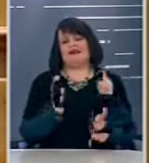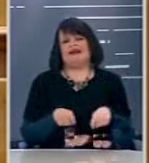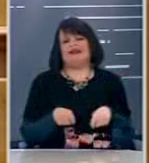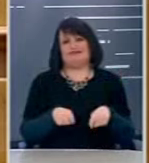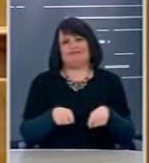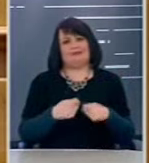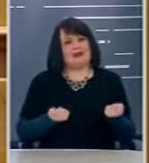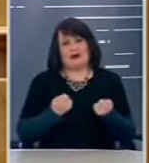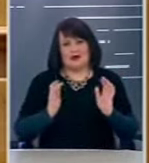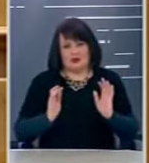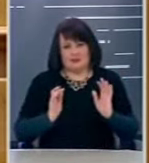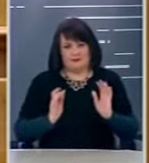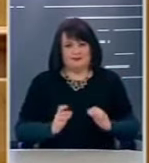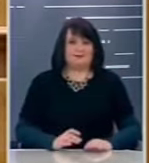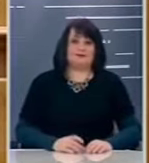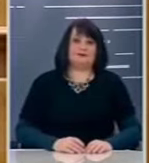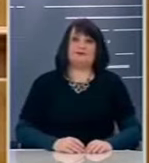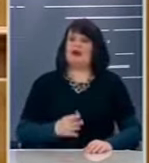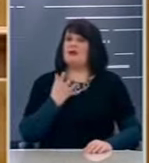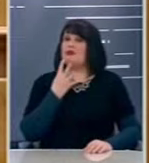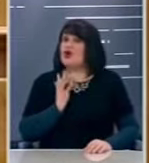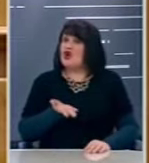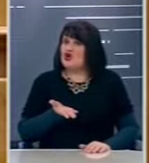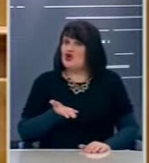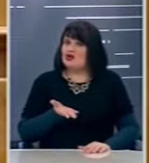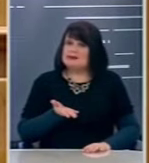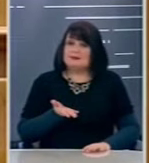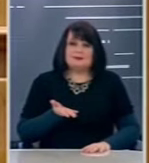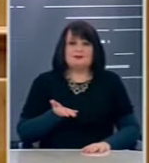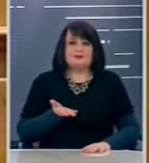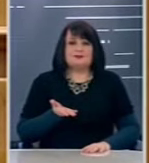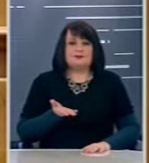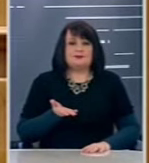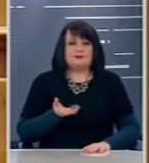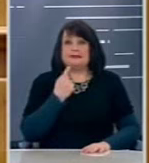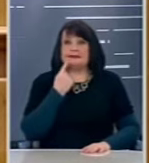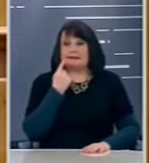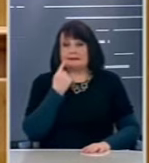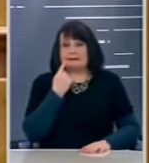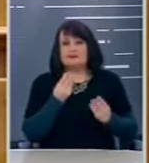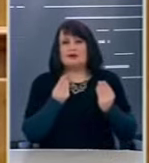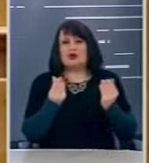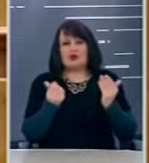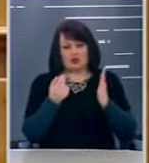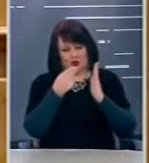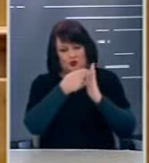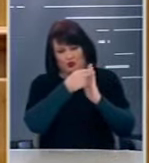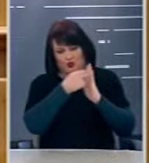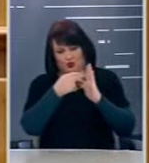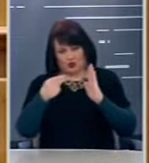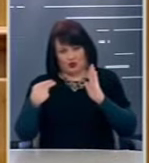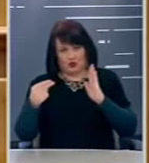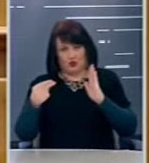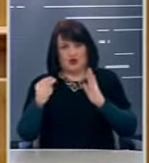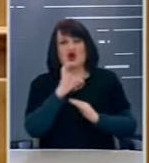Εφόσον, γιατί λένε, γιατί υπήρξε μία διατύπωση από τον επικεφαλής